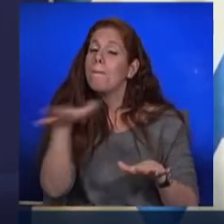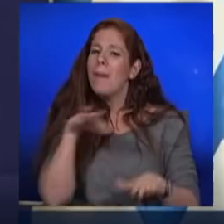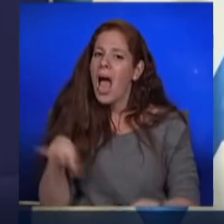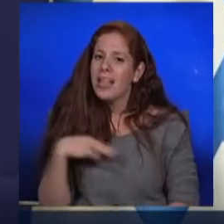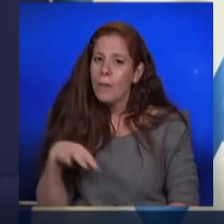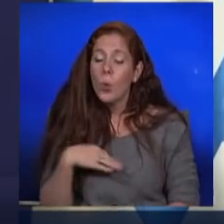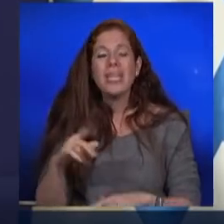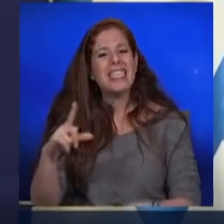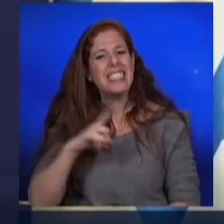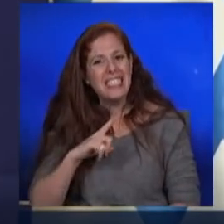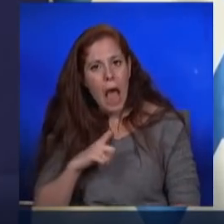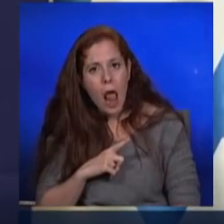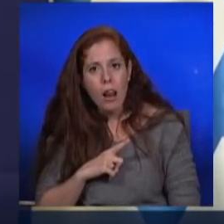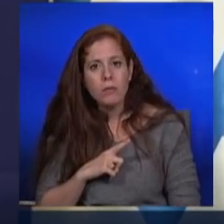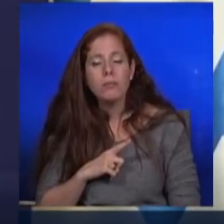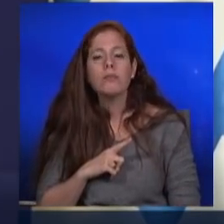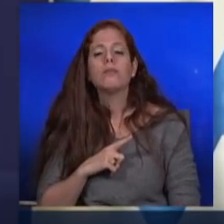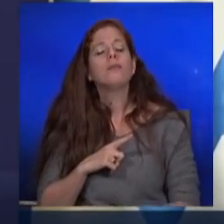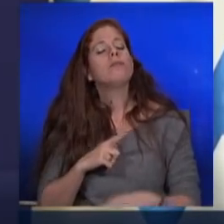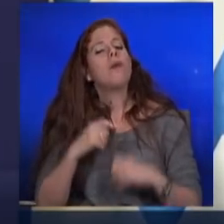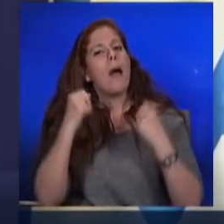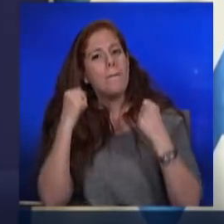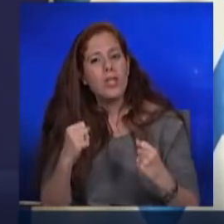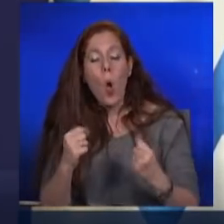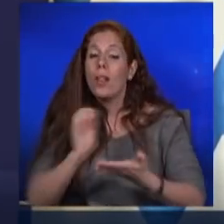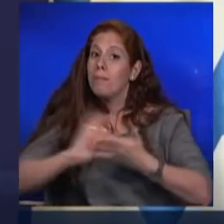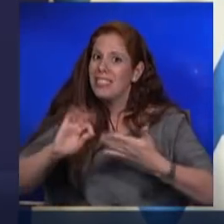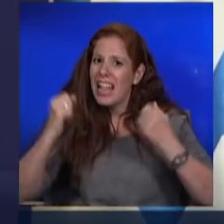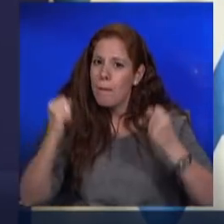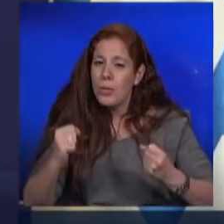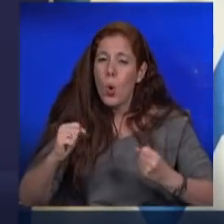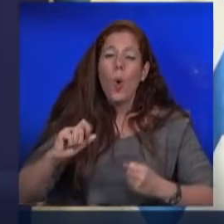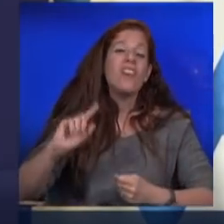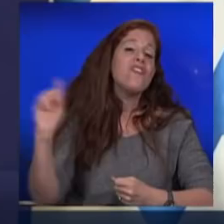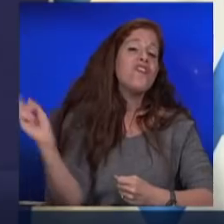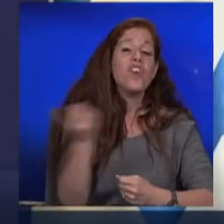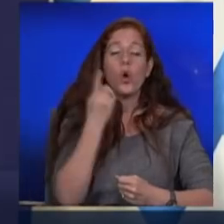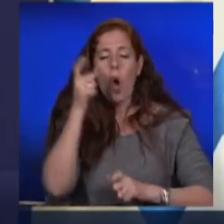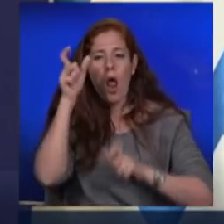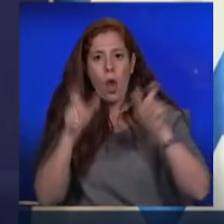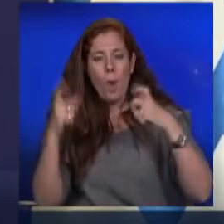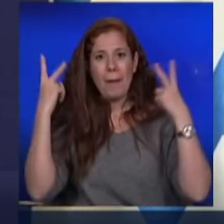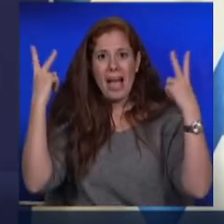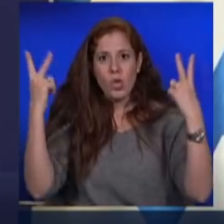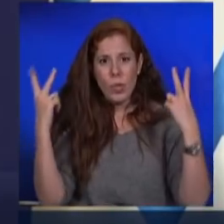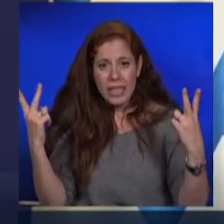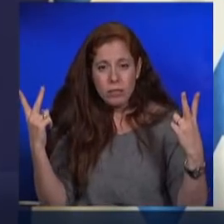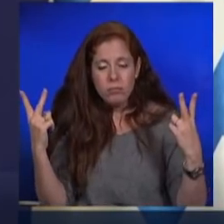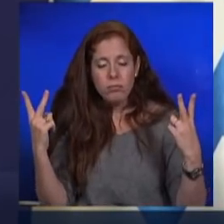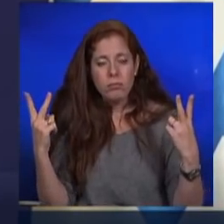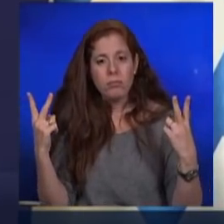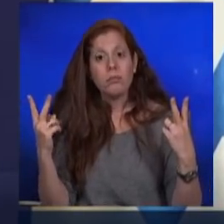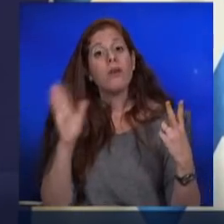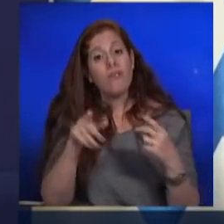צה"ל, זרועות הביטחון, משרד הביטחון וכל יתר הגורמים החיוניים, וגם אתם